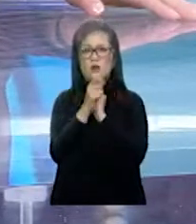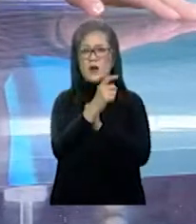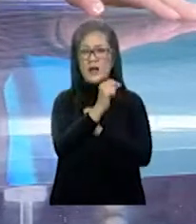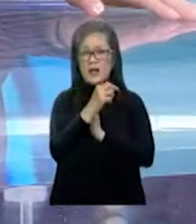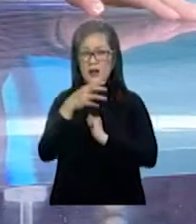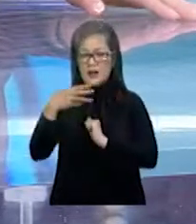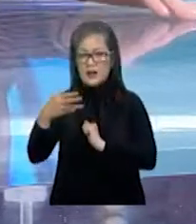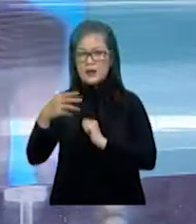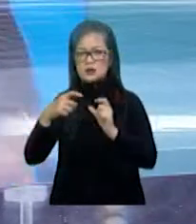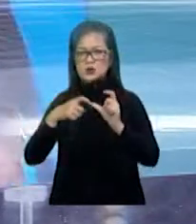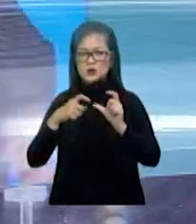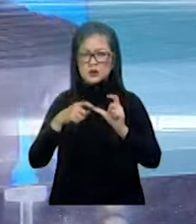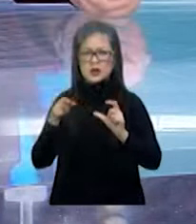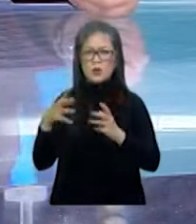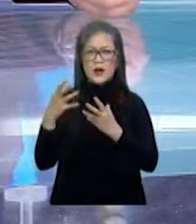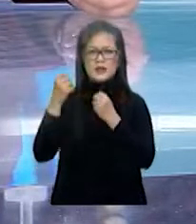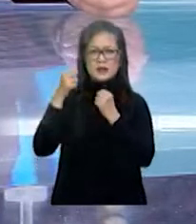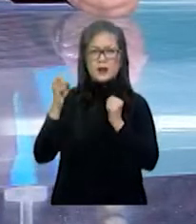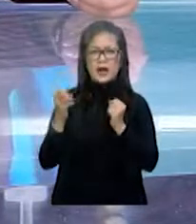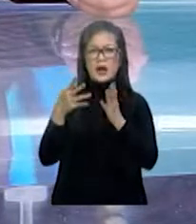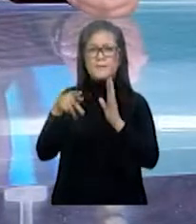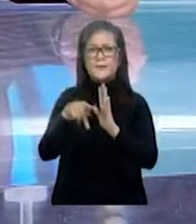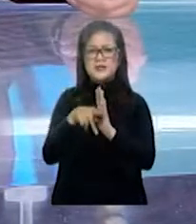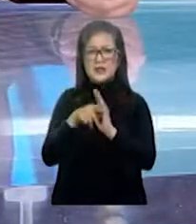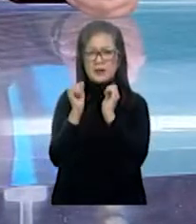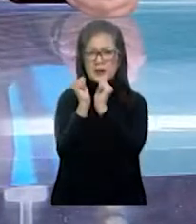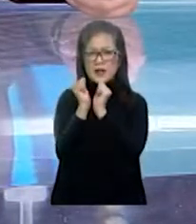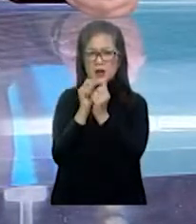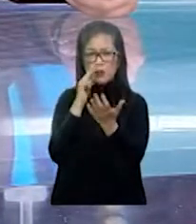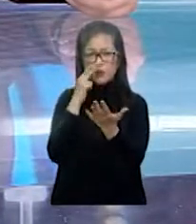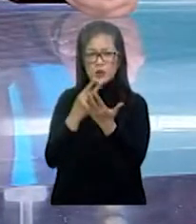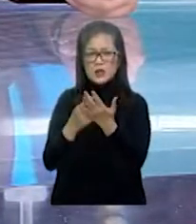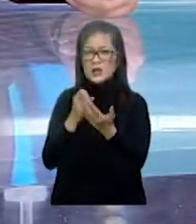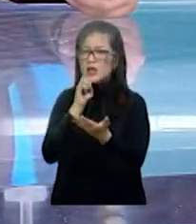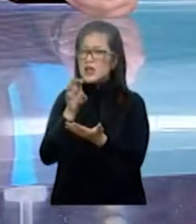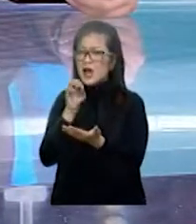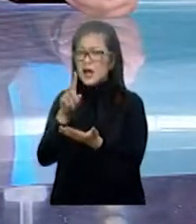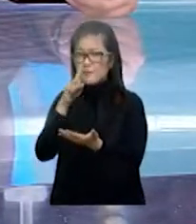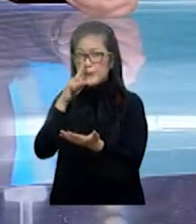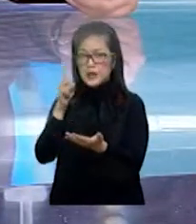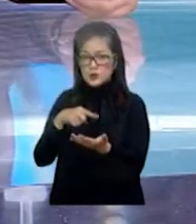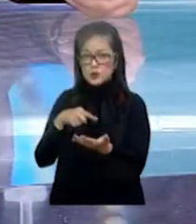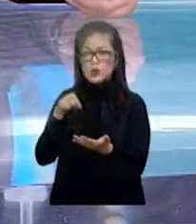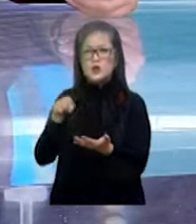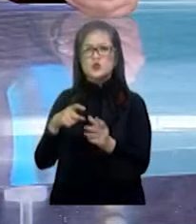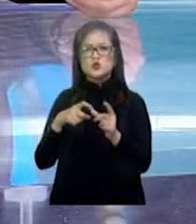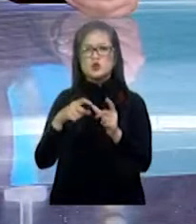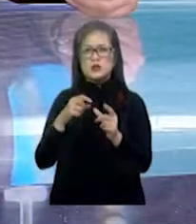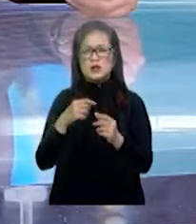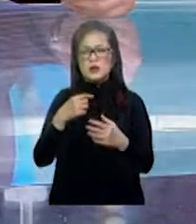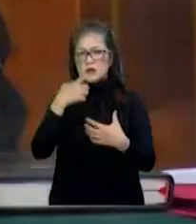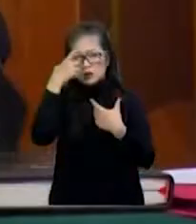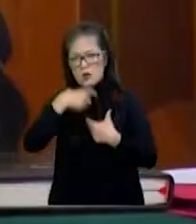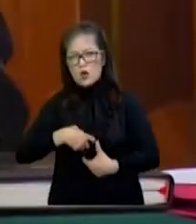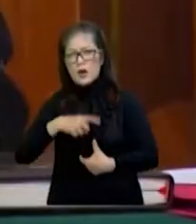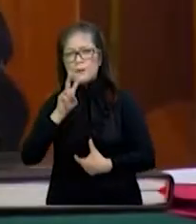Richard elizer Susi bahkan diancam kenaikan pasal pidana jika terbukti memberikan kesaksian palsu pasalnya kesaksian